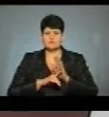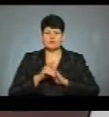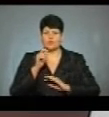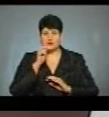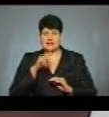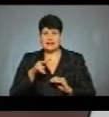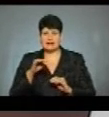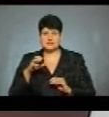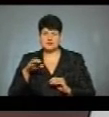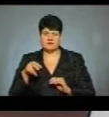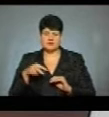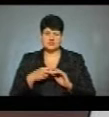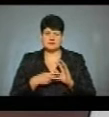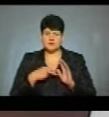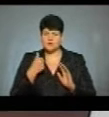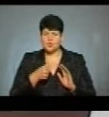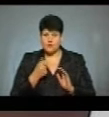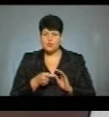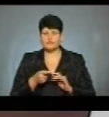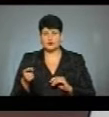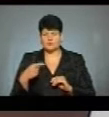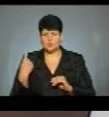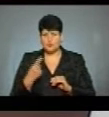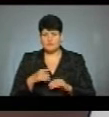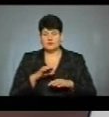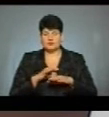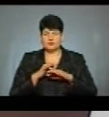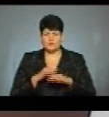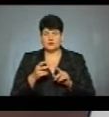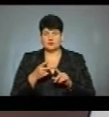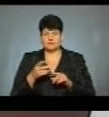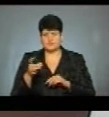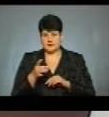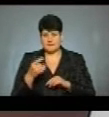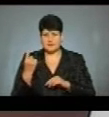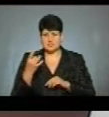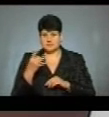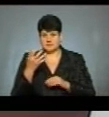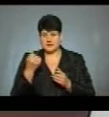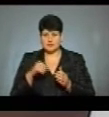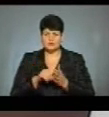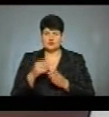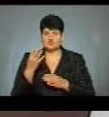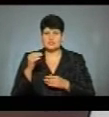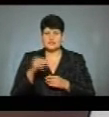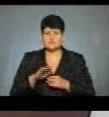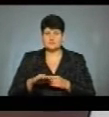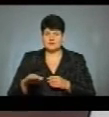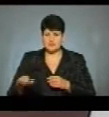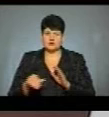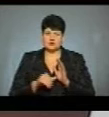Україні у листопаді 2017 року. На Тернопільщині він проходить вдруге. Вперше у ньому взяли участь майже 4 тисячі